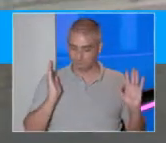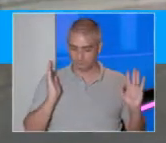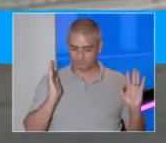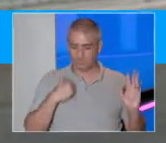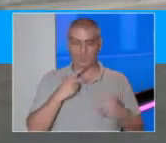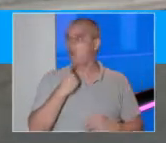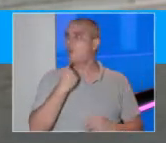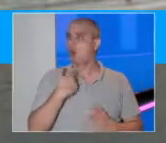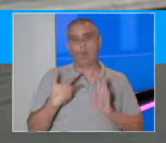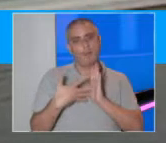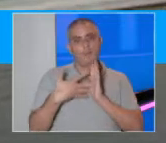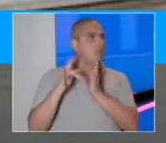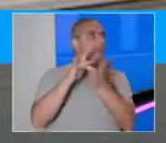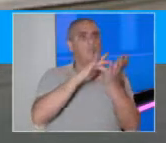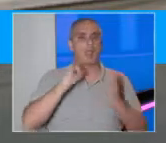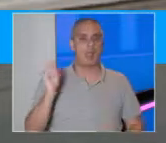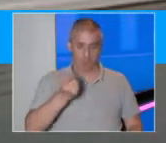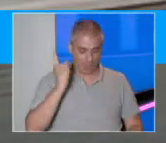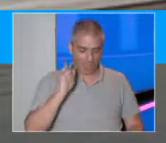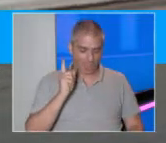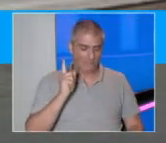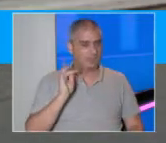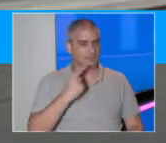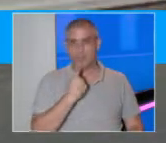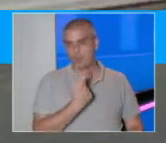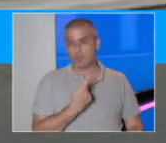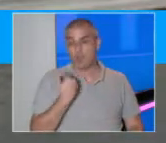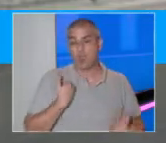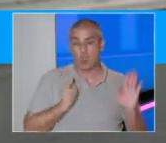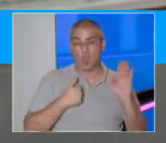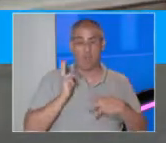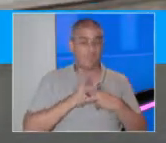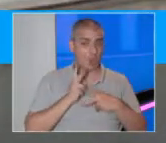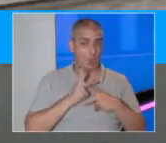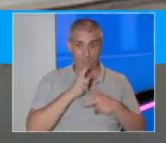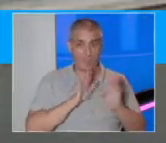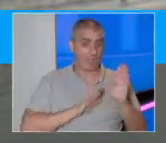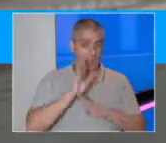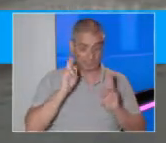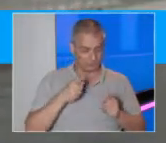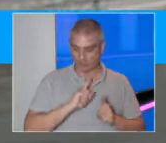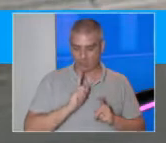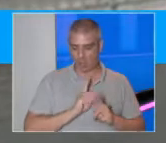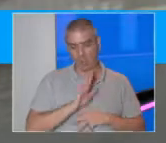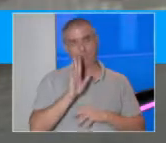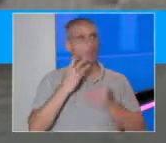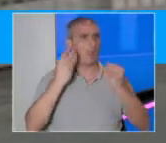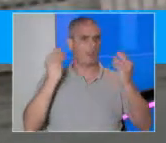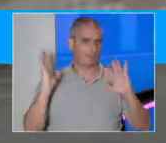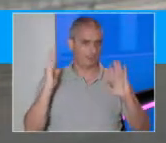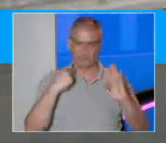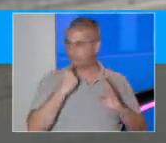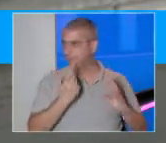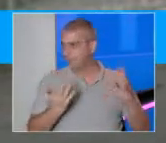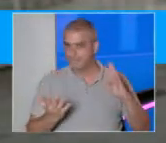אני לא בדקתי בכל מקום, אבל צריך לומר שרוב התחלואה עכשיו, העלייה שיש, זה לא עלייה רבה, אני מדבר איתך